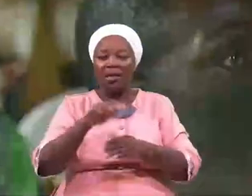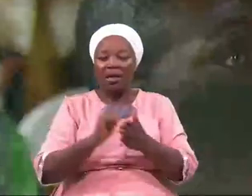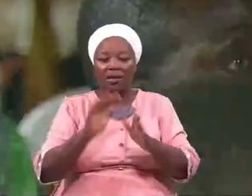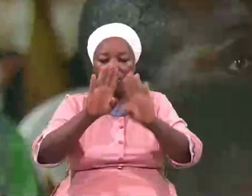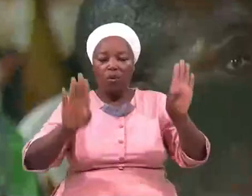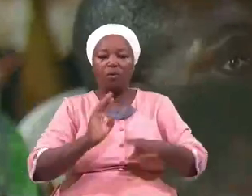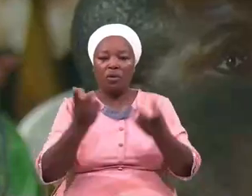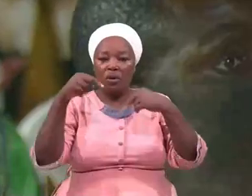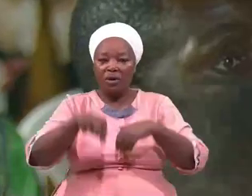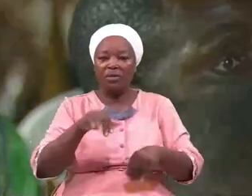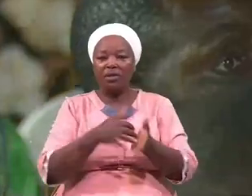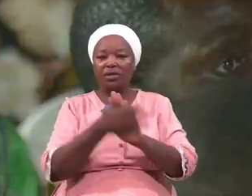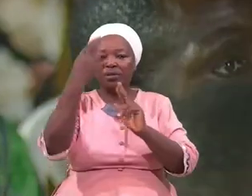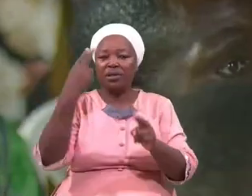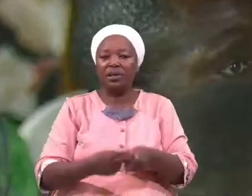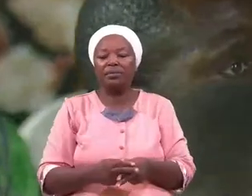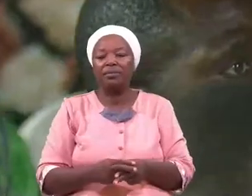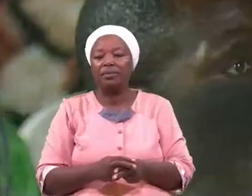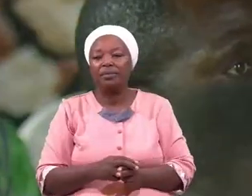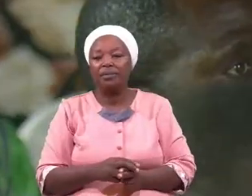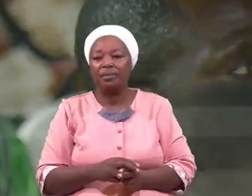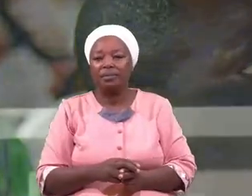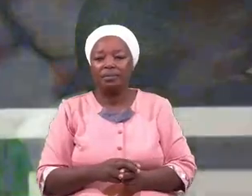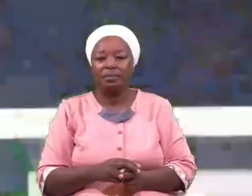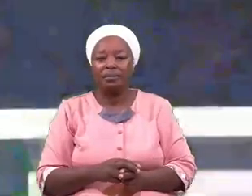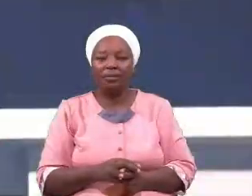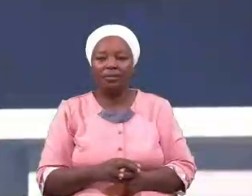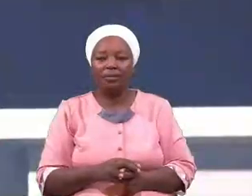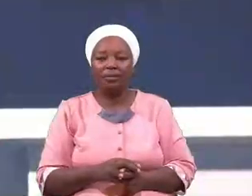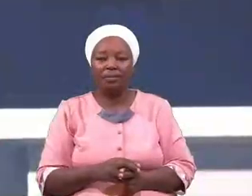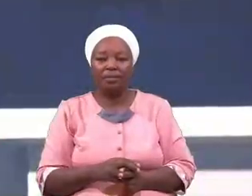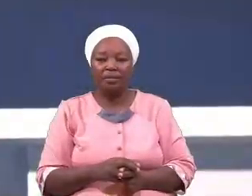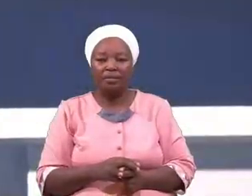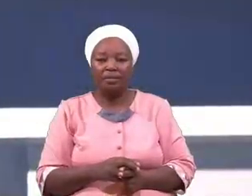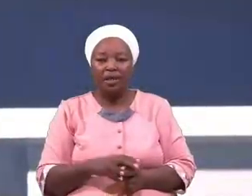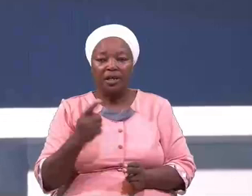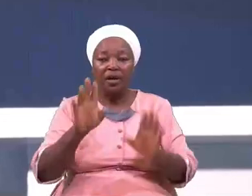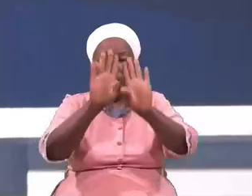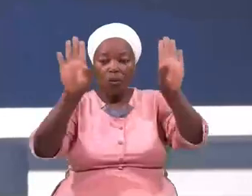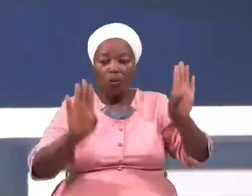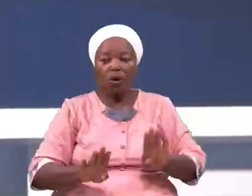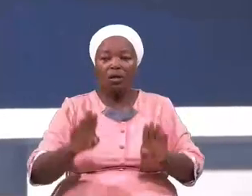Les murailles que la technologie ne peut pas faire tomber, tombera.